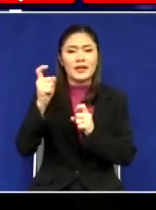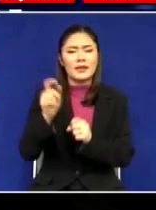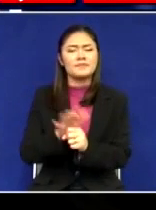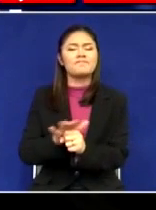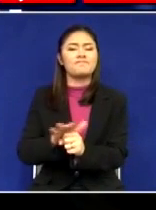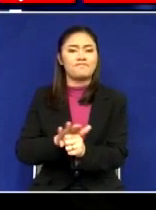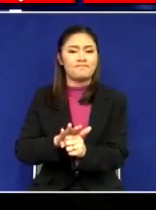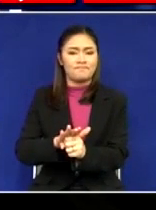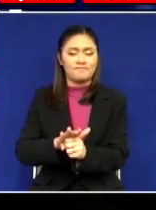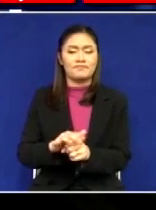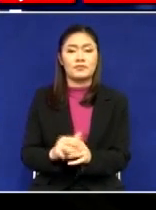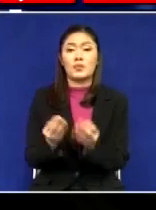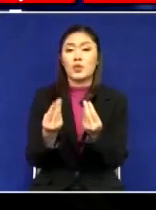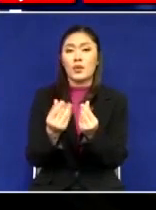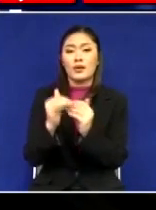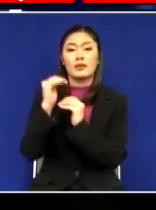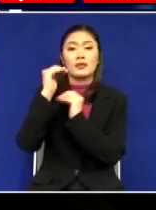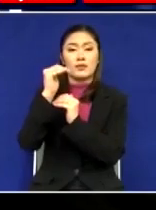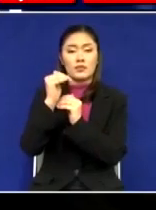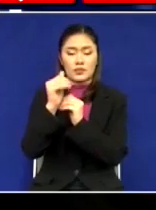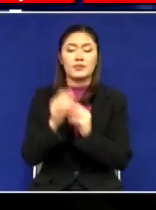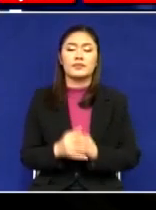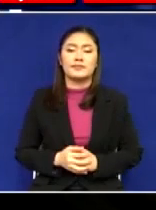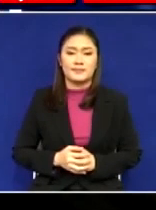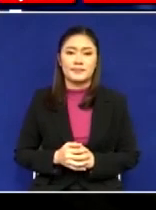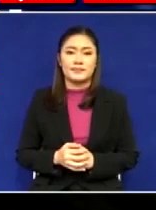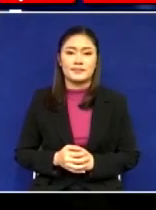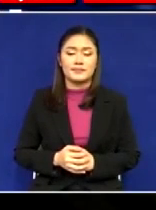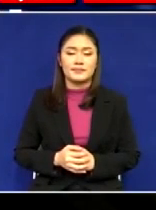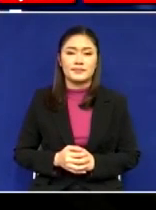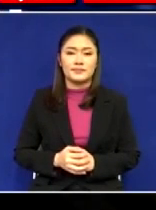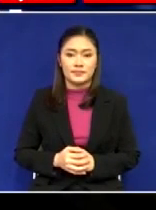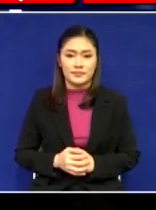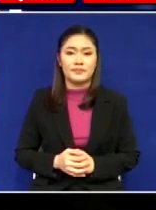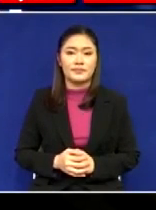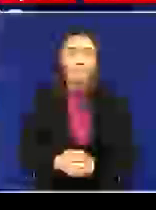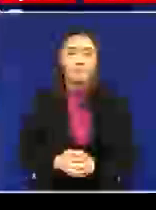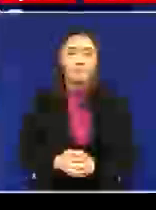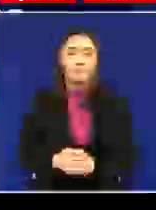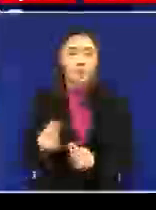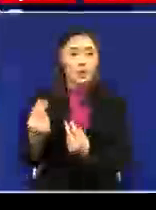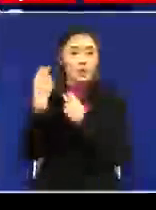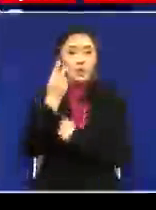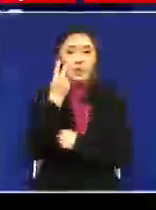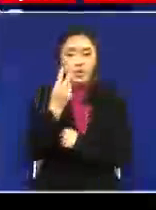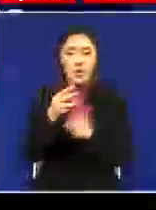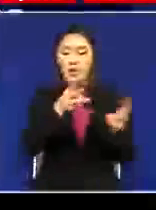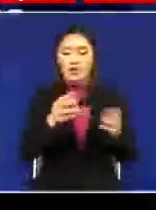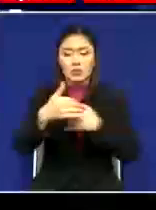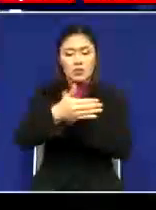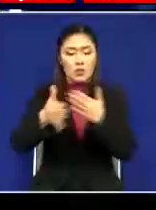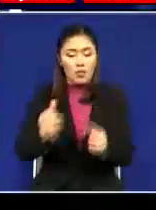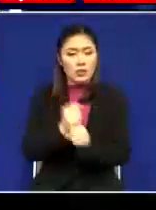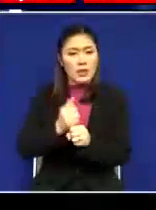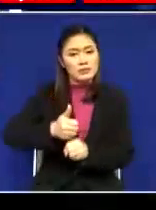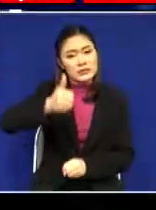ครับซึ่งตัวเลขนี่ให้ไว้เป็นแค่กรอบคร่าวๆแค่นั้นเองนะครับคราวนี้ถอยกลับไปดูนะครับว่าเรื่องของสภาพการระบายอากาศถ้าระบายอากาศ